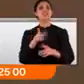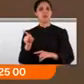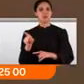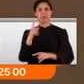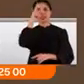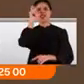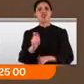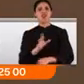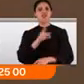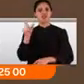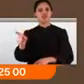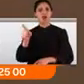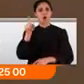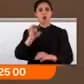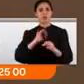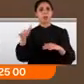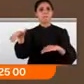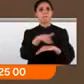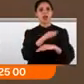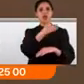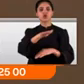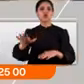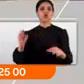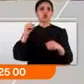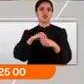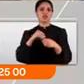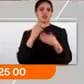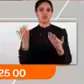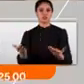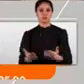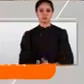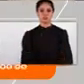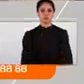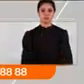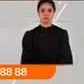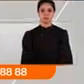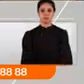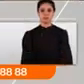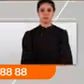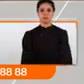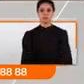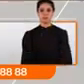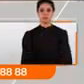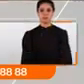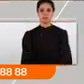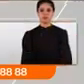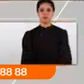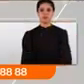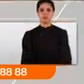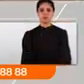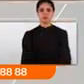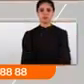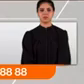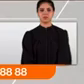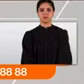Tek bir şartı vardı, o da mahallesindeki çocuklar içindi. Ben gariban mahallesinde oturuyorum. Ayakkabısı olmayan ayakkabı,